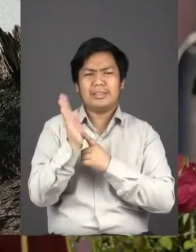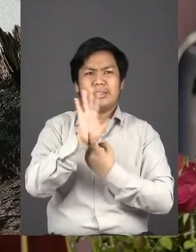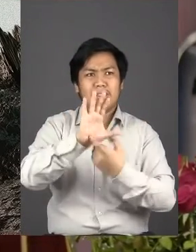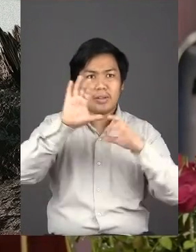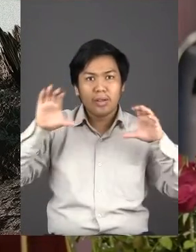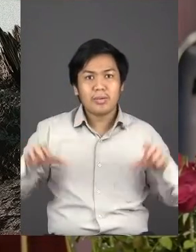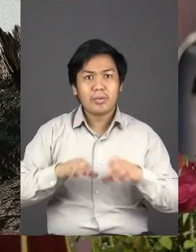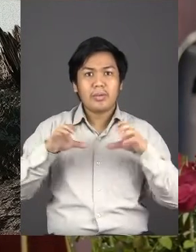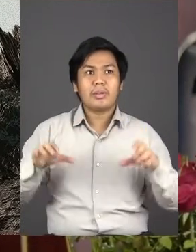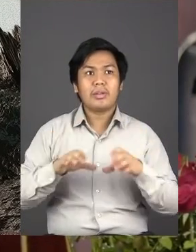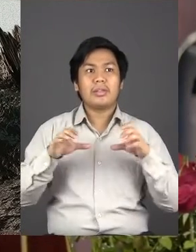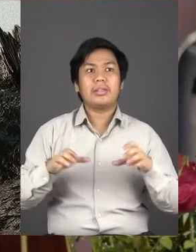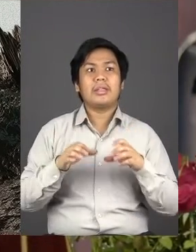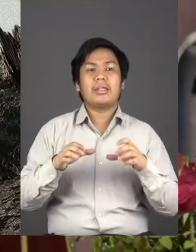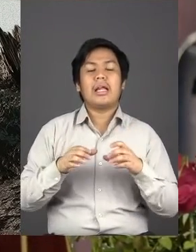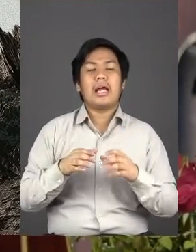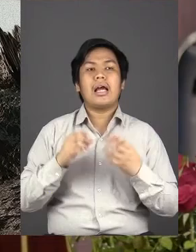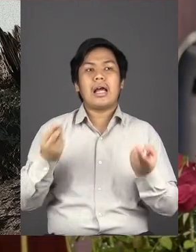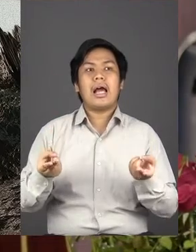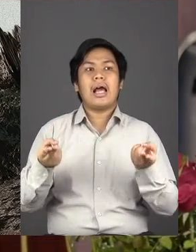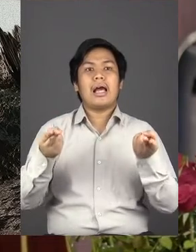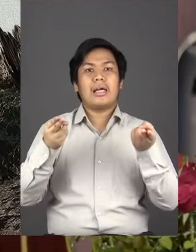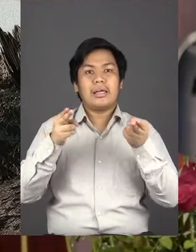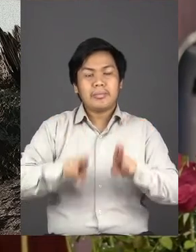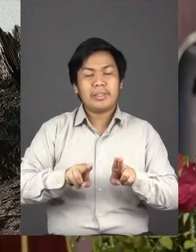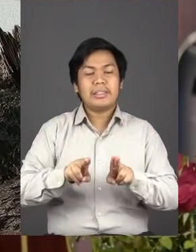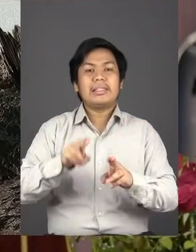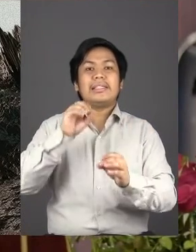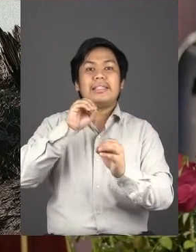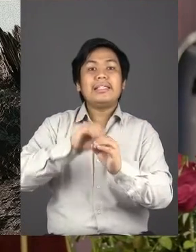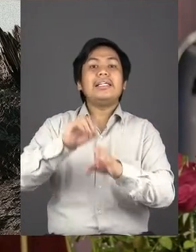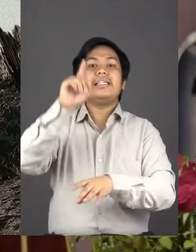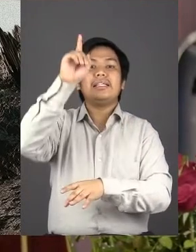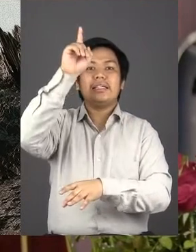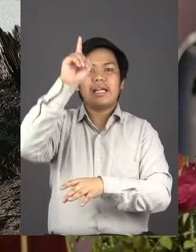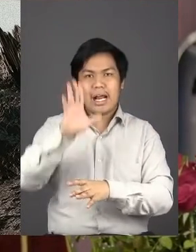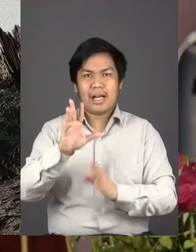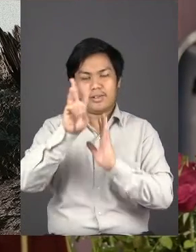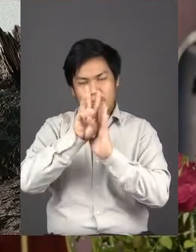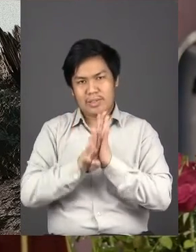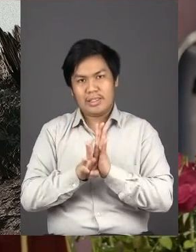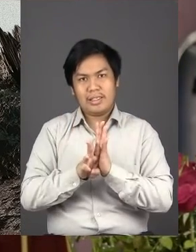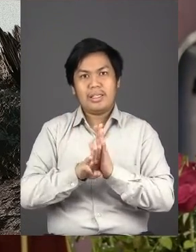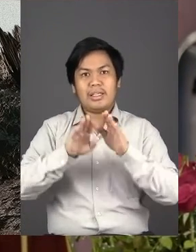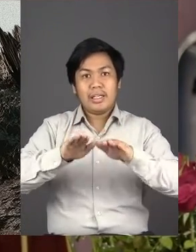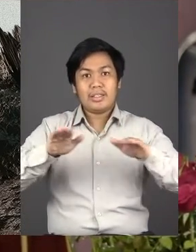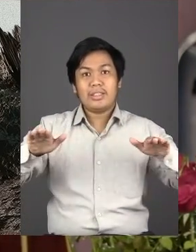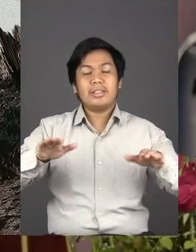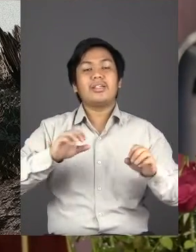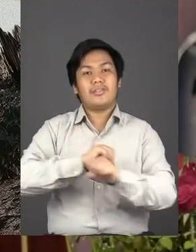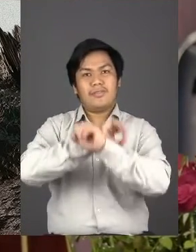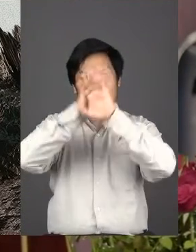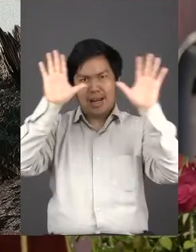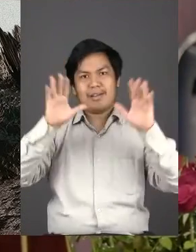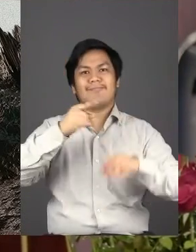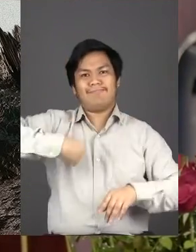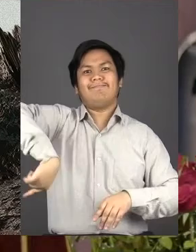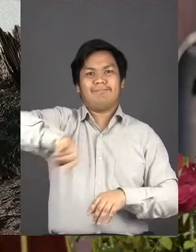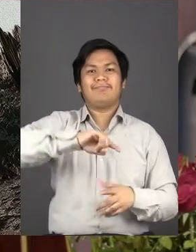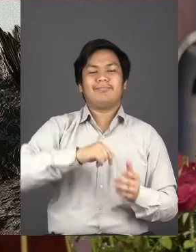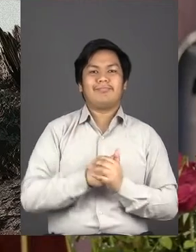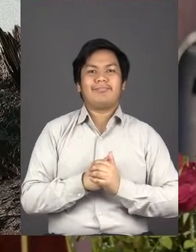works have been carried out in God. Yun po ang mga children of light.